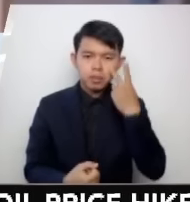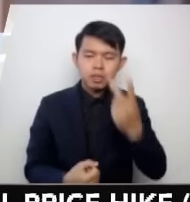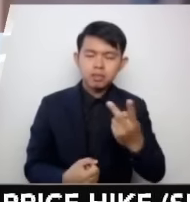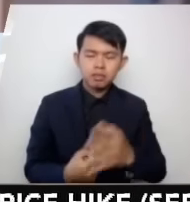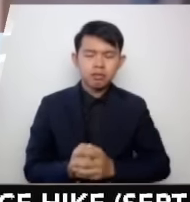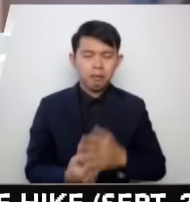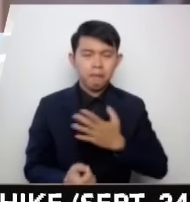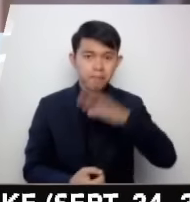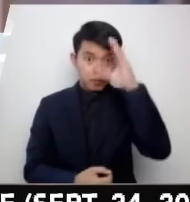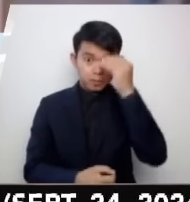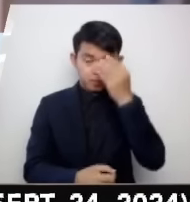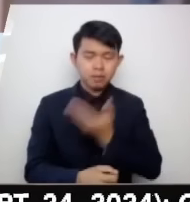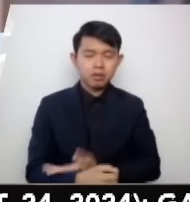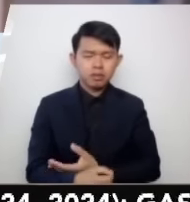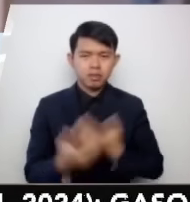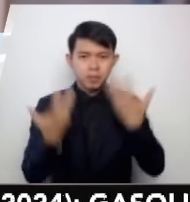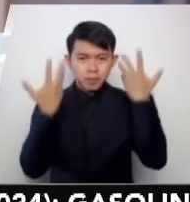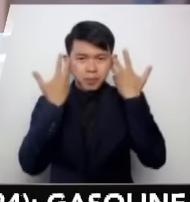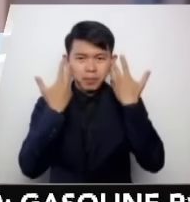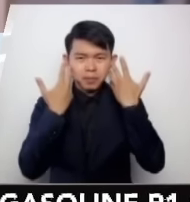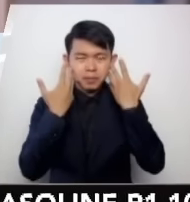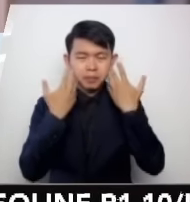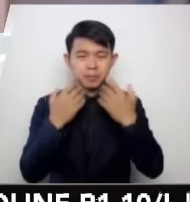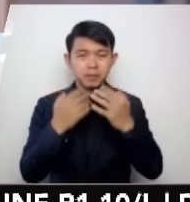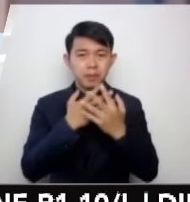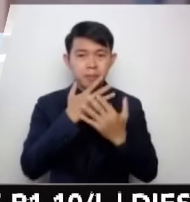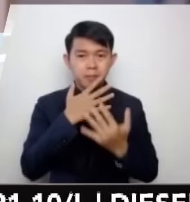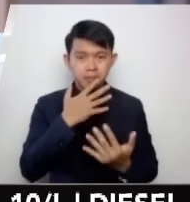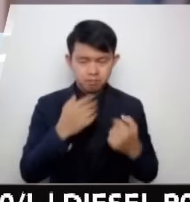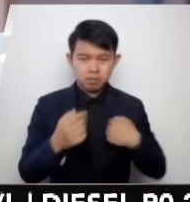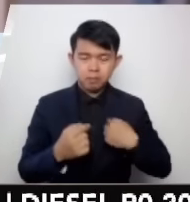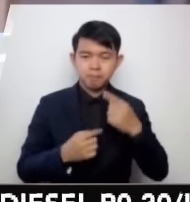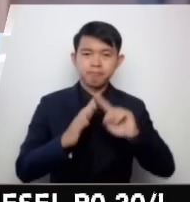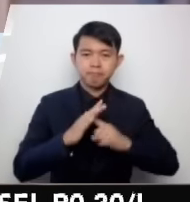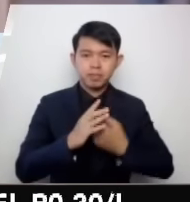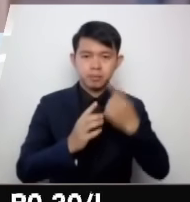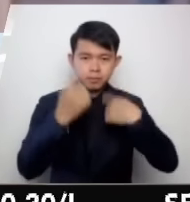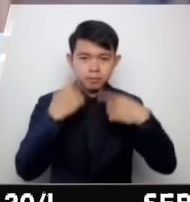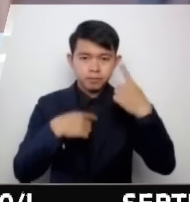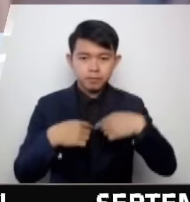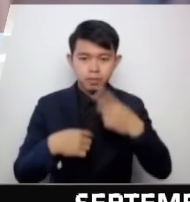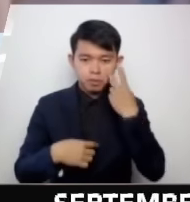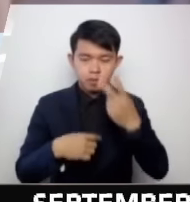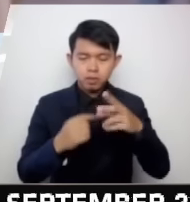ilong. Doon ako napaiyak. Kasi talagang